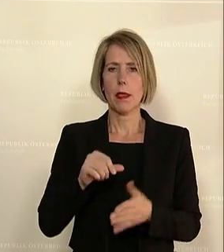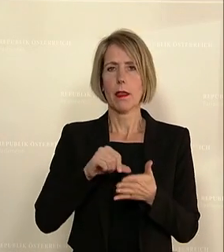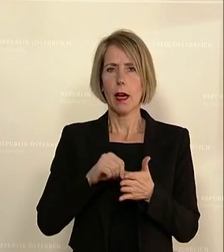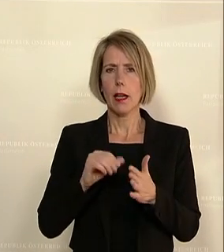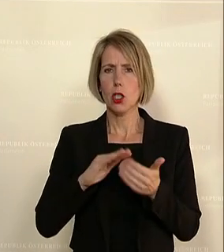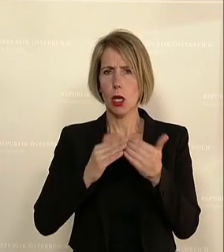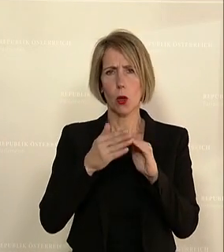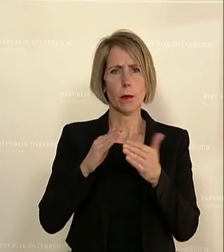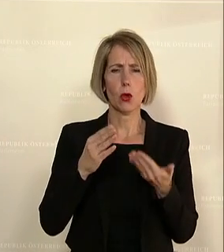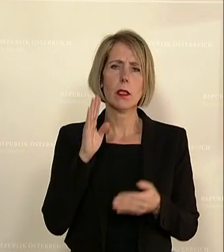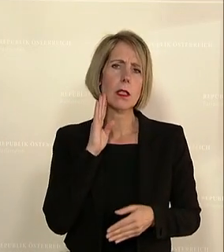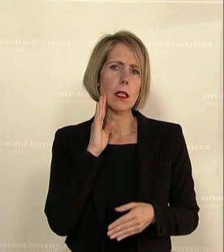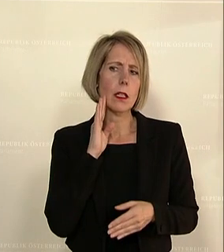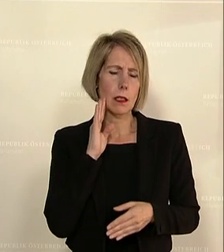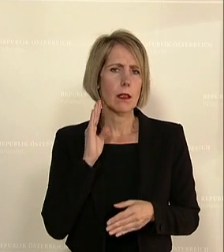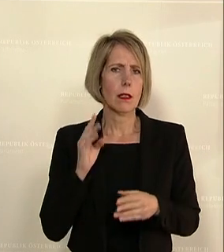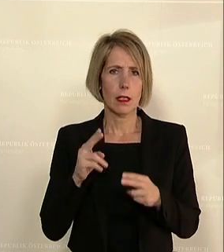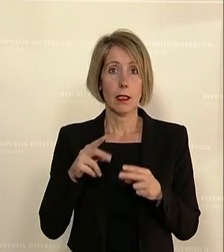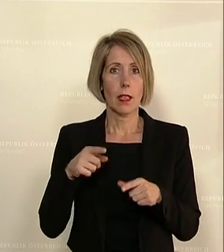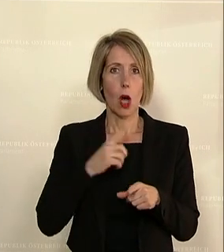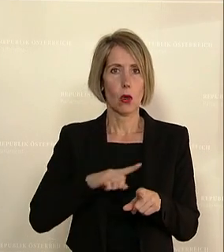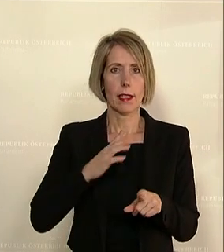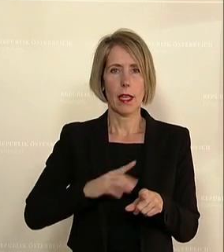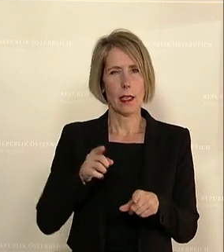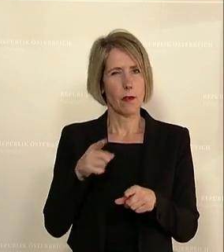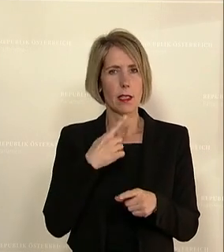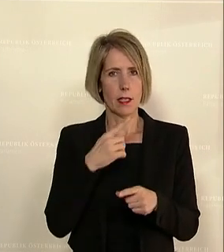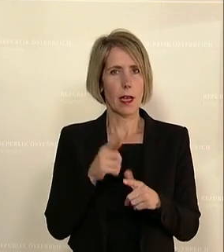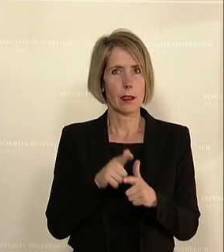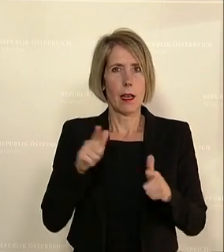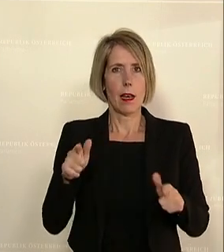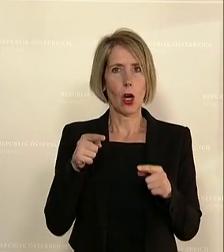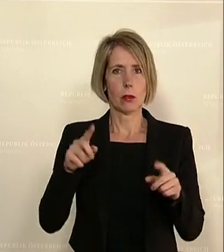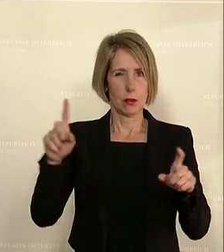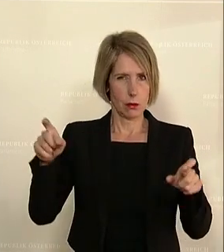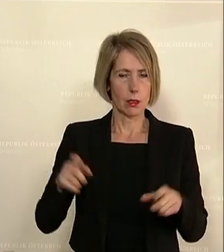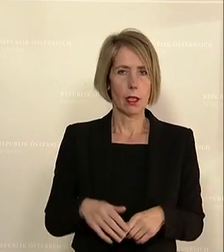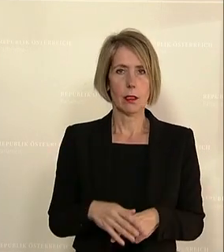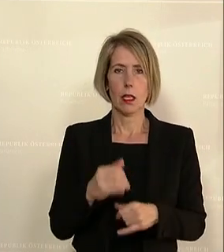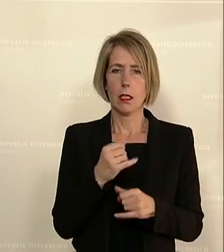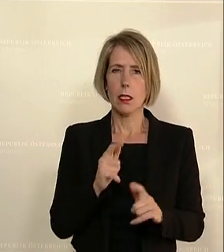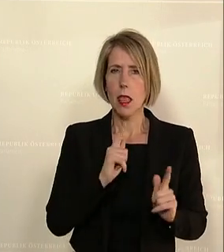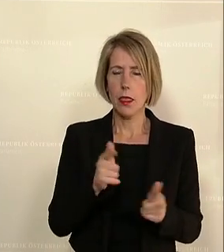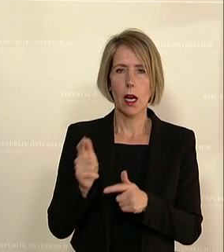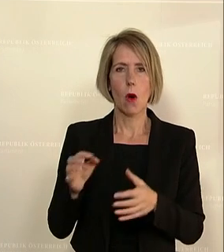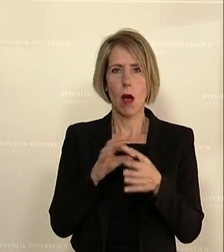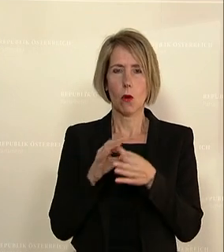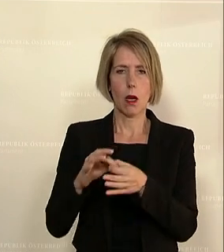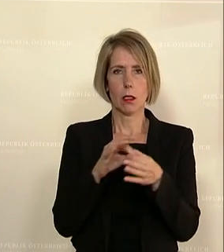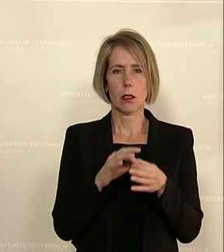gesprochen, die hätten es auch gern lauter gehört. Und ich glaube, wir müssen uns sehr genau auch ansehen, diese Terrororganisation